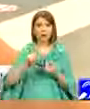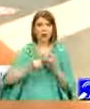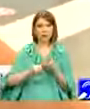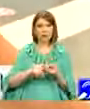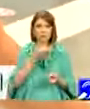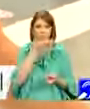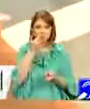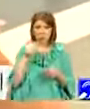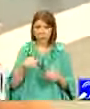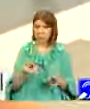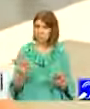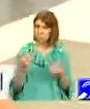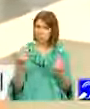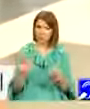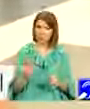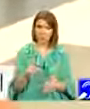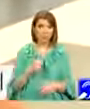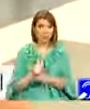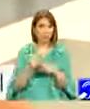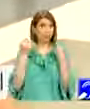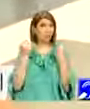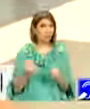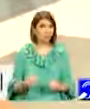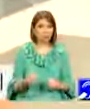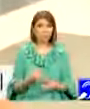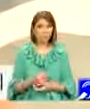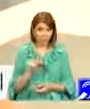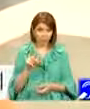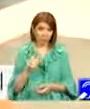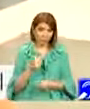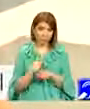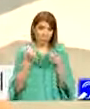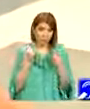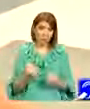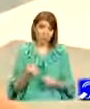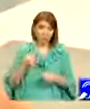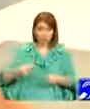asta e foarte greu. E greu așa? E greu cu bagaje.